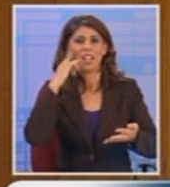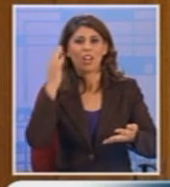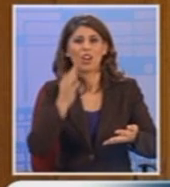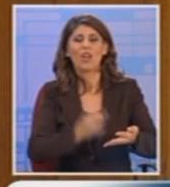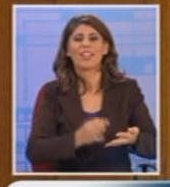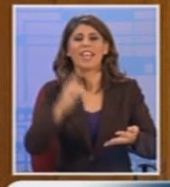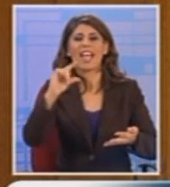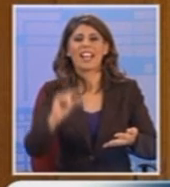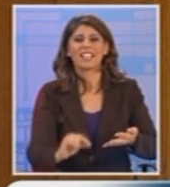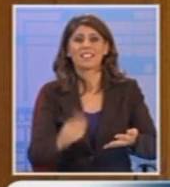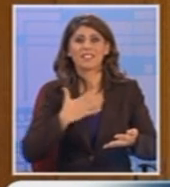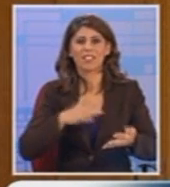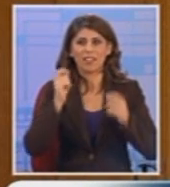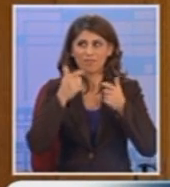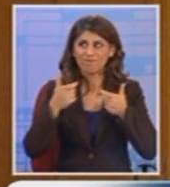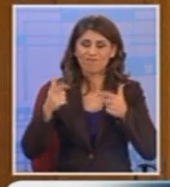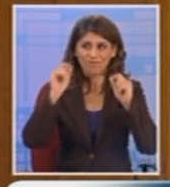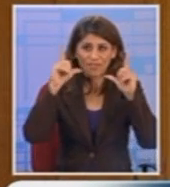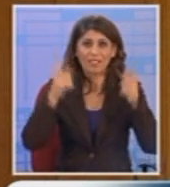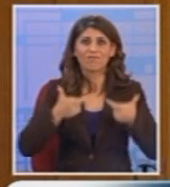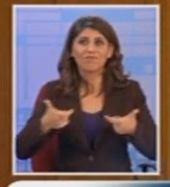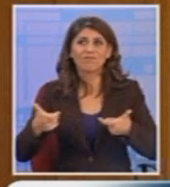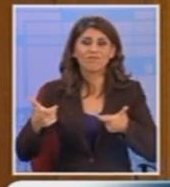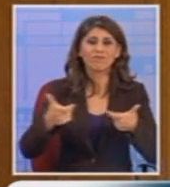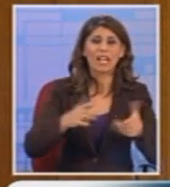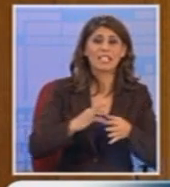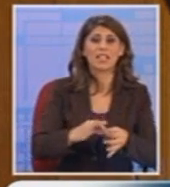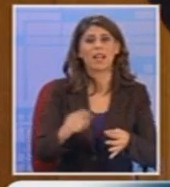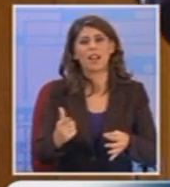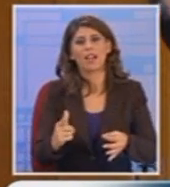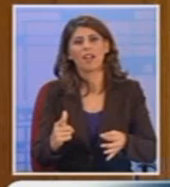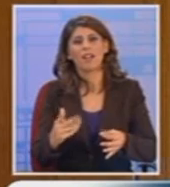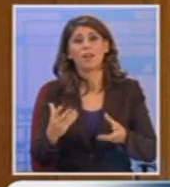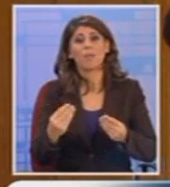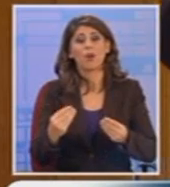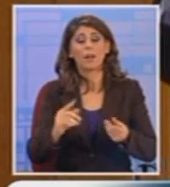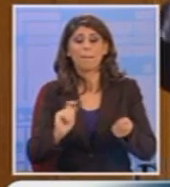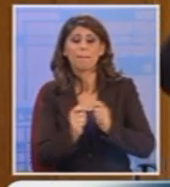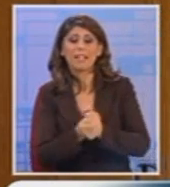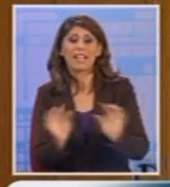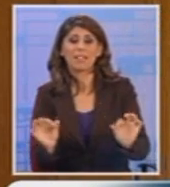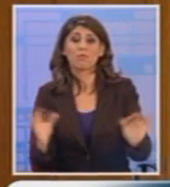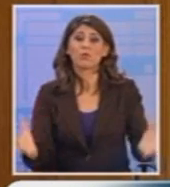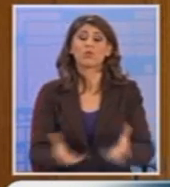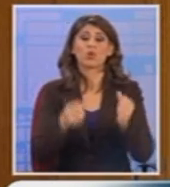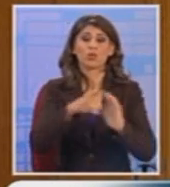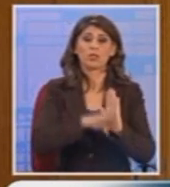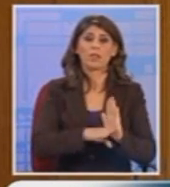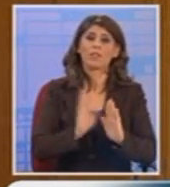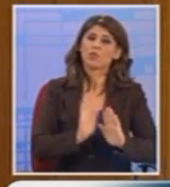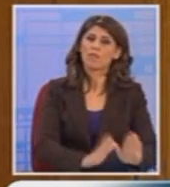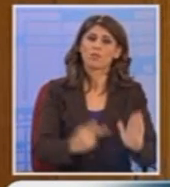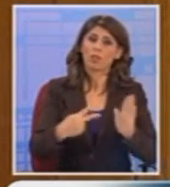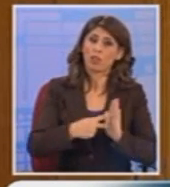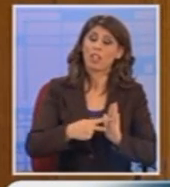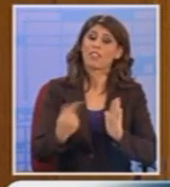λογική των ελαχίστων και θέλει επαγρύπνηση εδώ πράγματι. Αλλά επειδή εμφανίζονται πολλοί μεταρρυθμιστές που σώσαν το σύστημα, που δεν τους αφήσαμε το